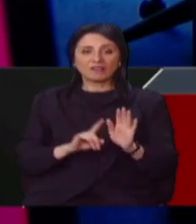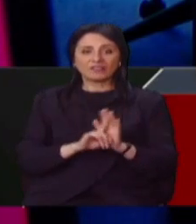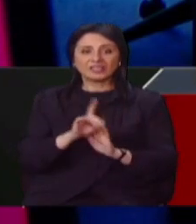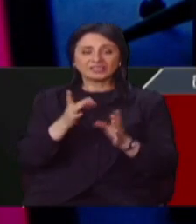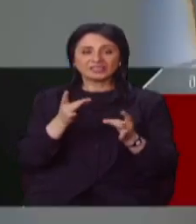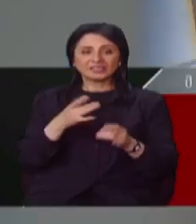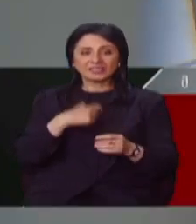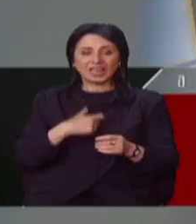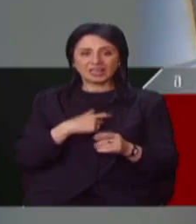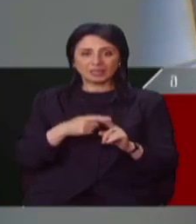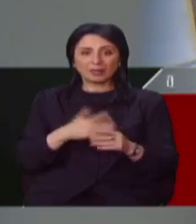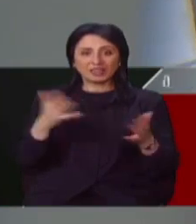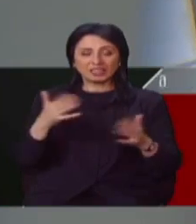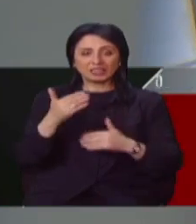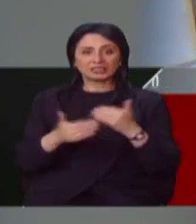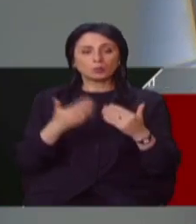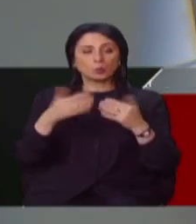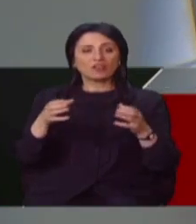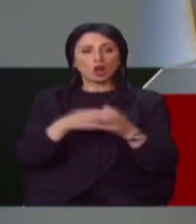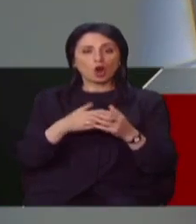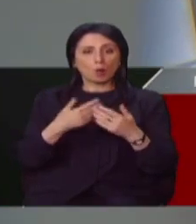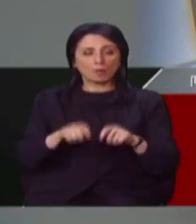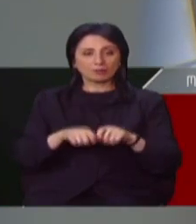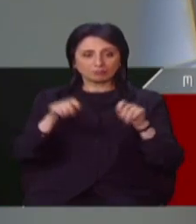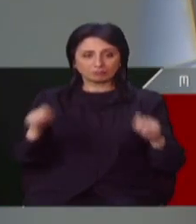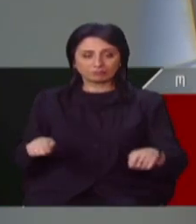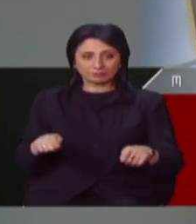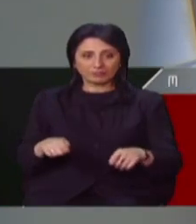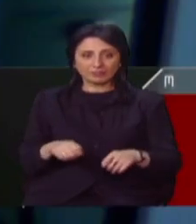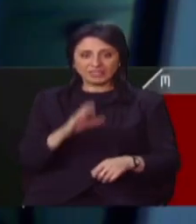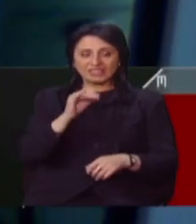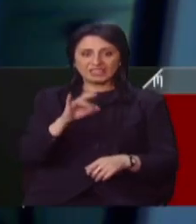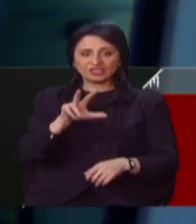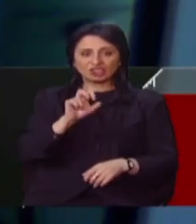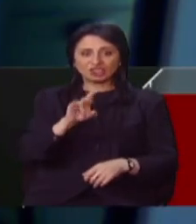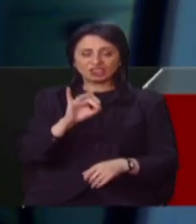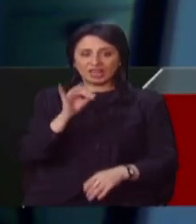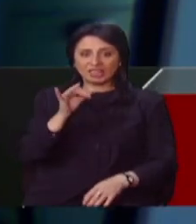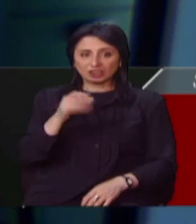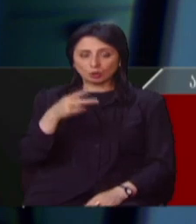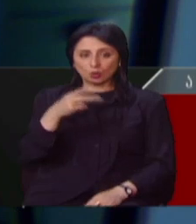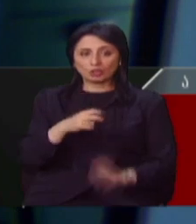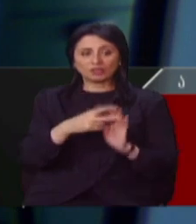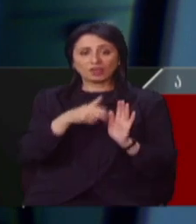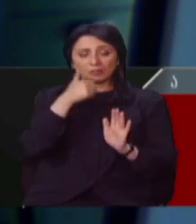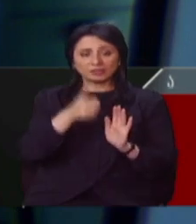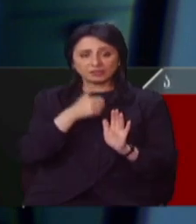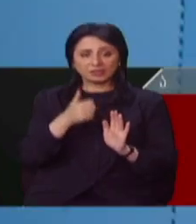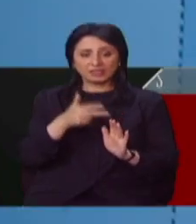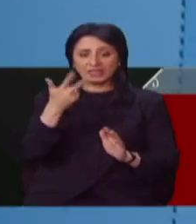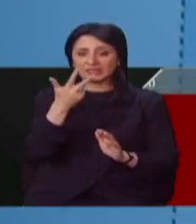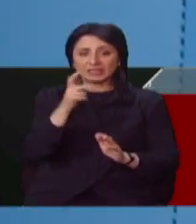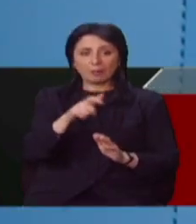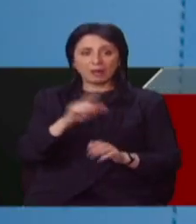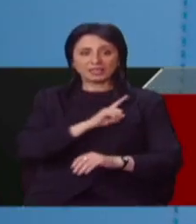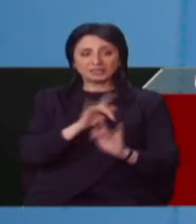სტარტაპებზე, რომლებიც უკვე დიდ და წარმატებულ კომპანიებად ჩამოყალიბდნენ. Swift Digital-ის ისტორია 2018 წელს სამი